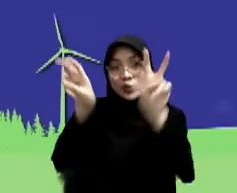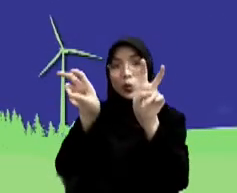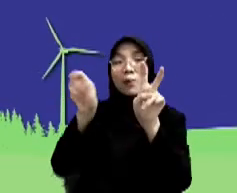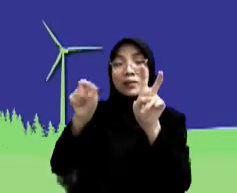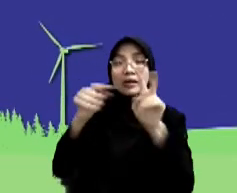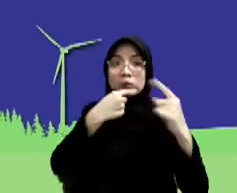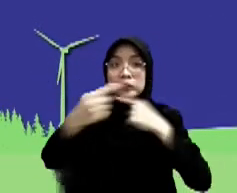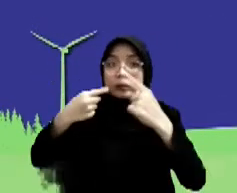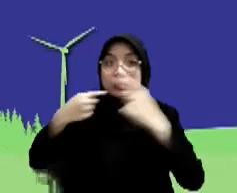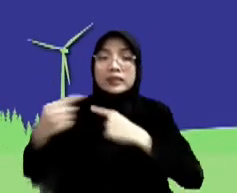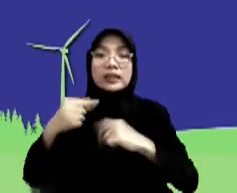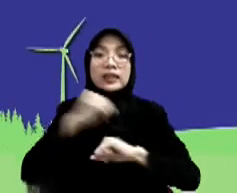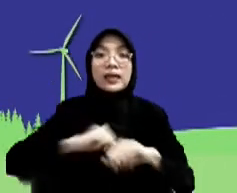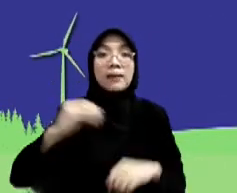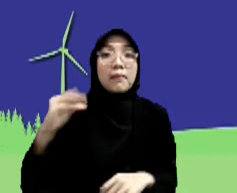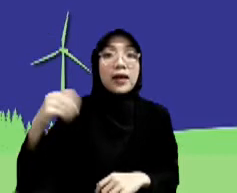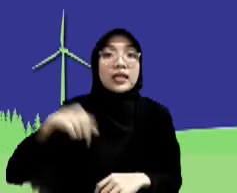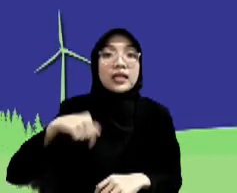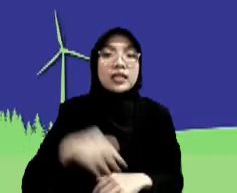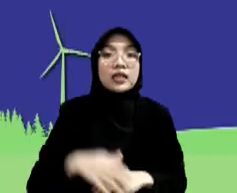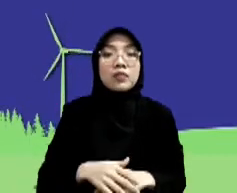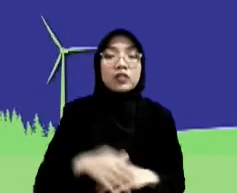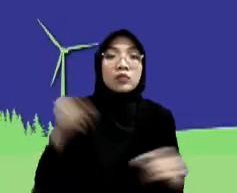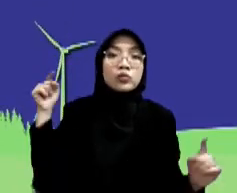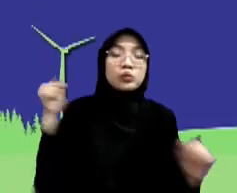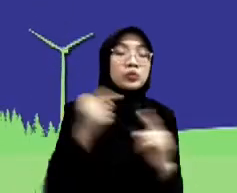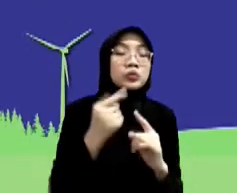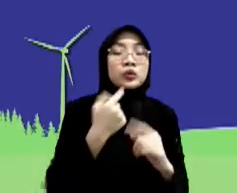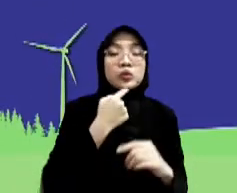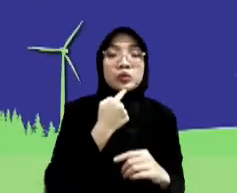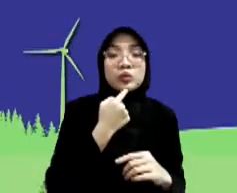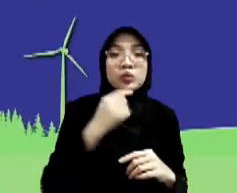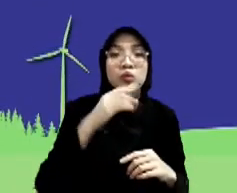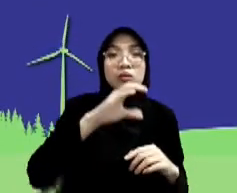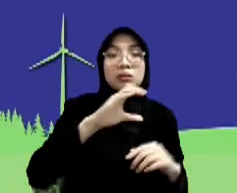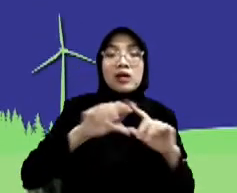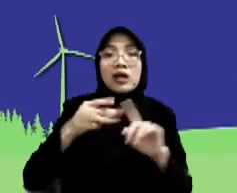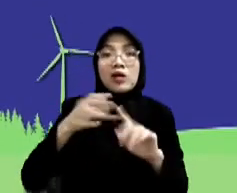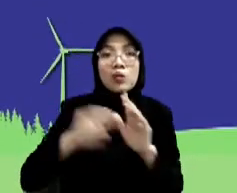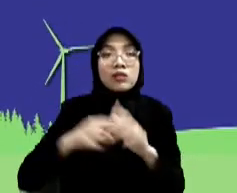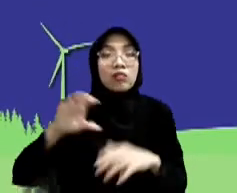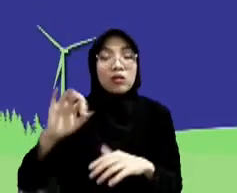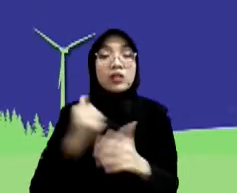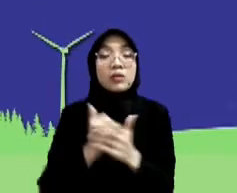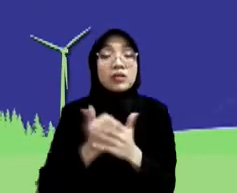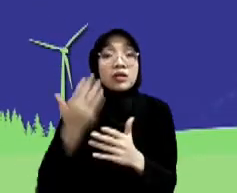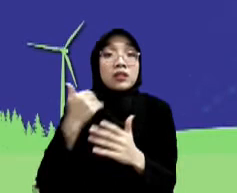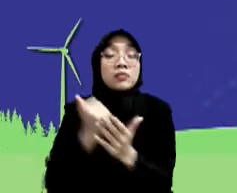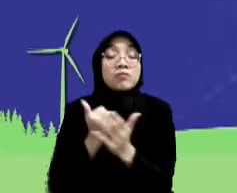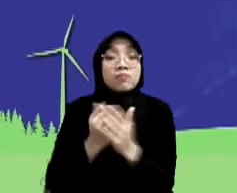diskusi ee pagi ini yaitu road to net Zero mungkin tadi sudah sudah dibahas ee sedikit banyak sudah Disinggung oleh